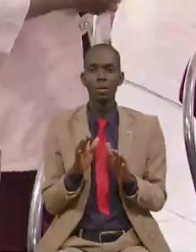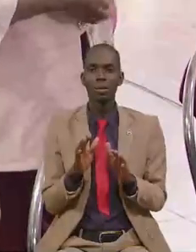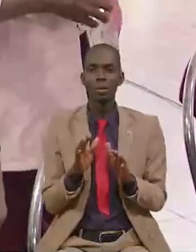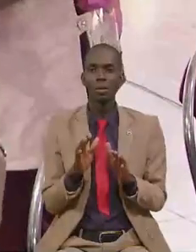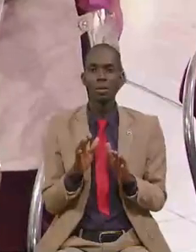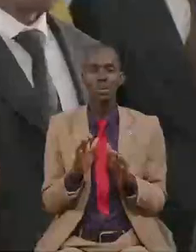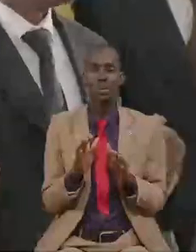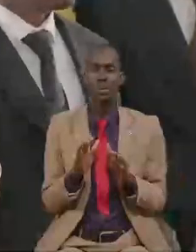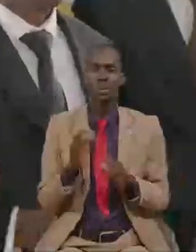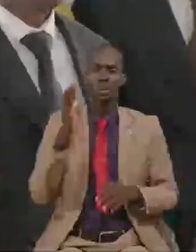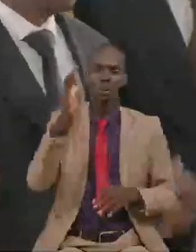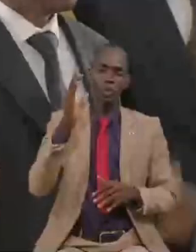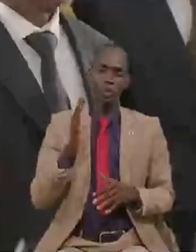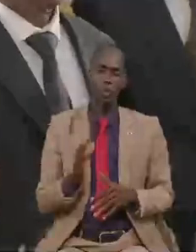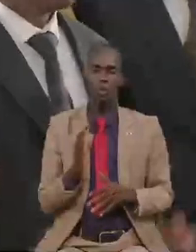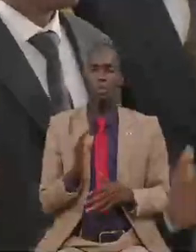pasteur,